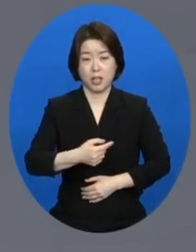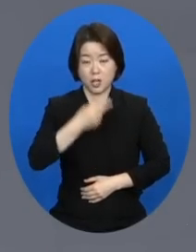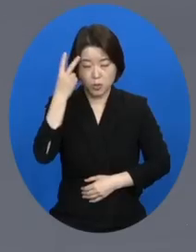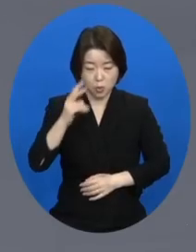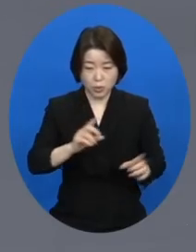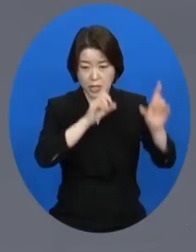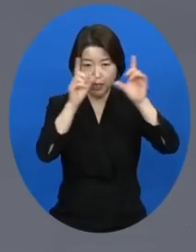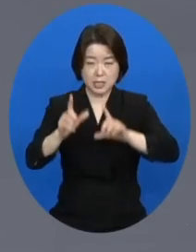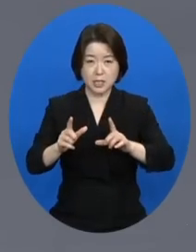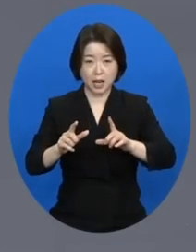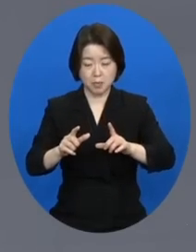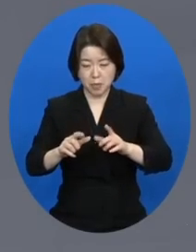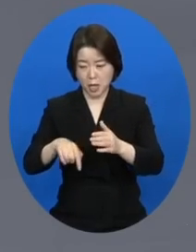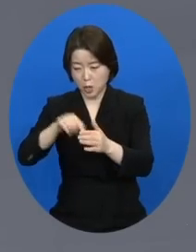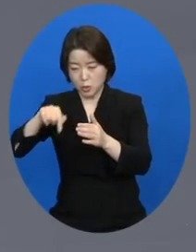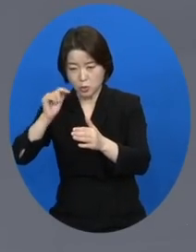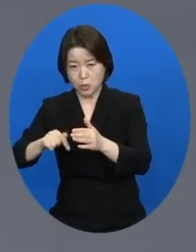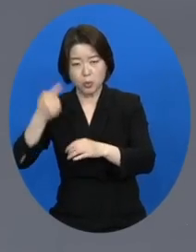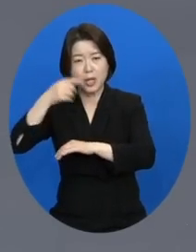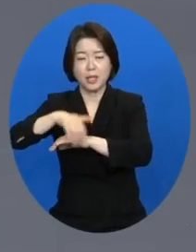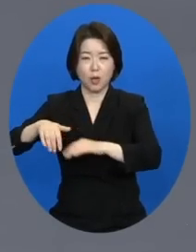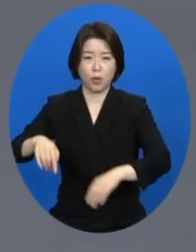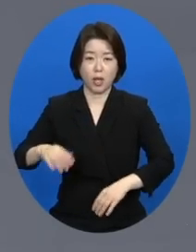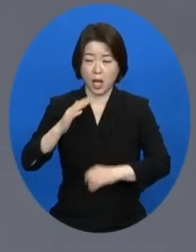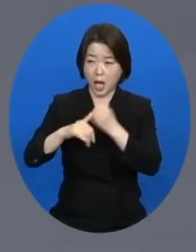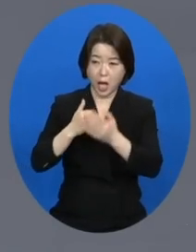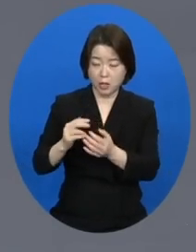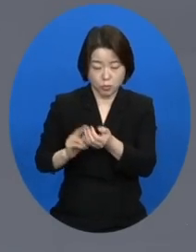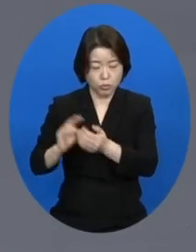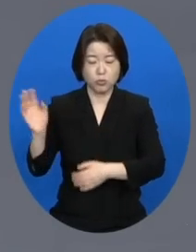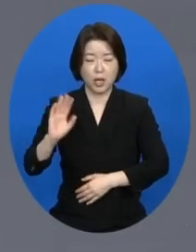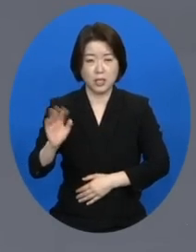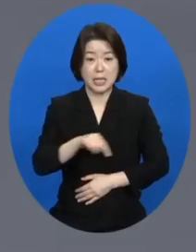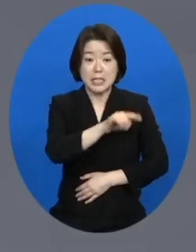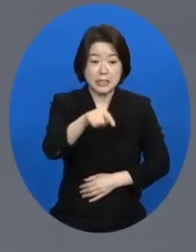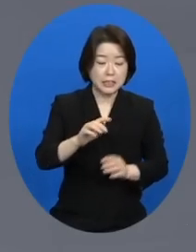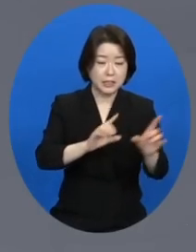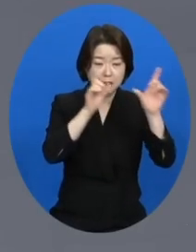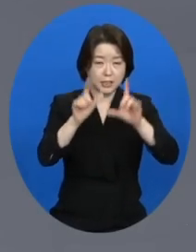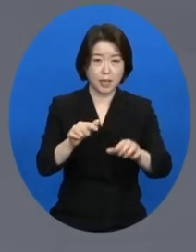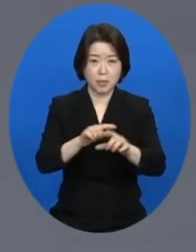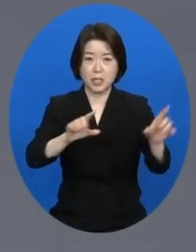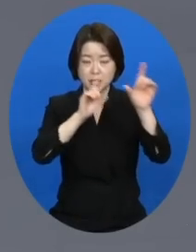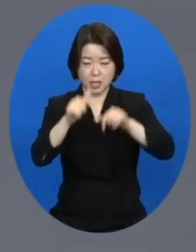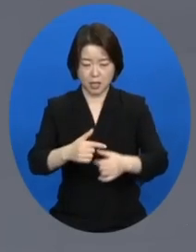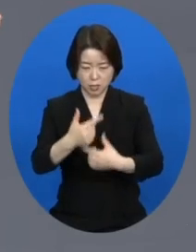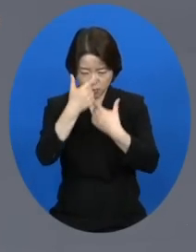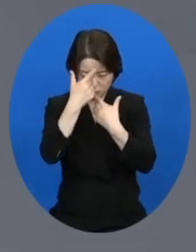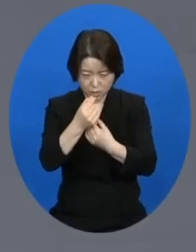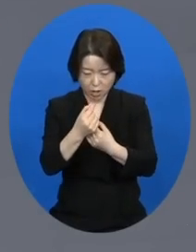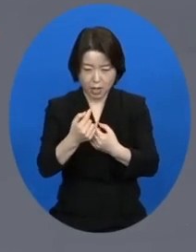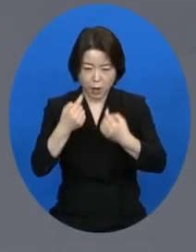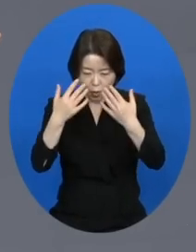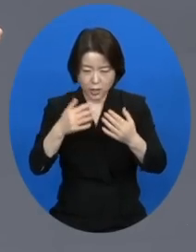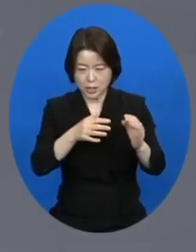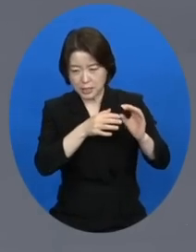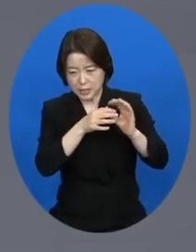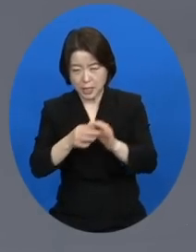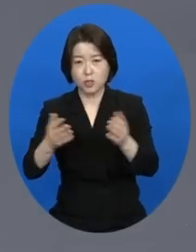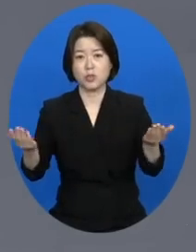역설입니다. 하나님의 숨어 계시지 않았어요. 너무나 명확하게 그의 삶에서 일상에서 정확하게 일하고